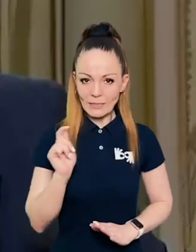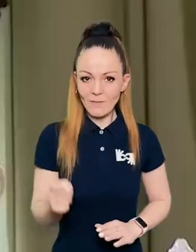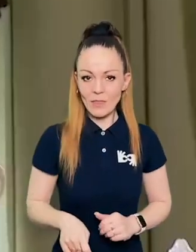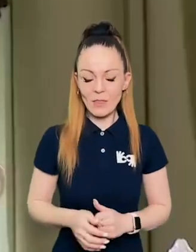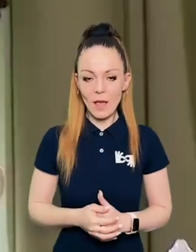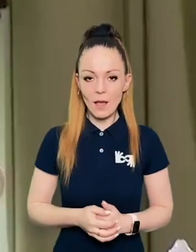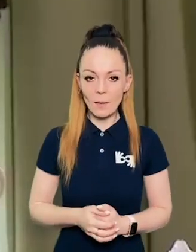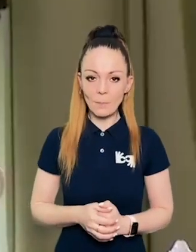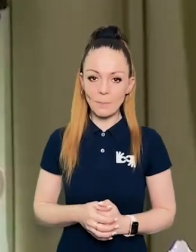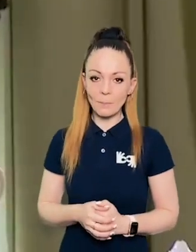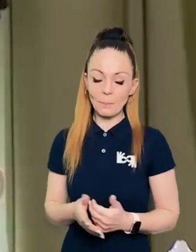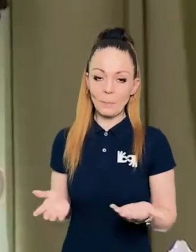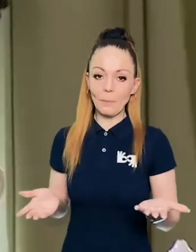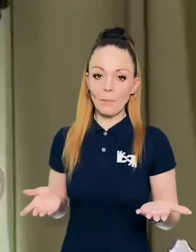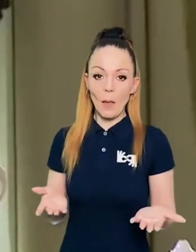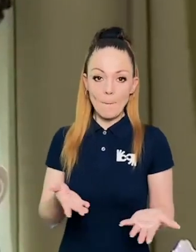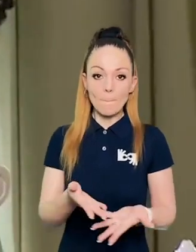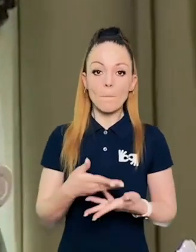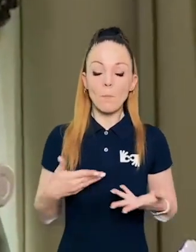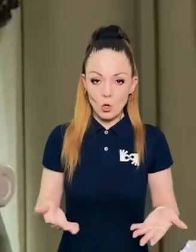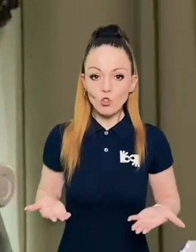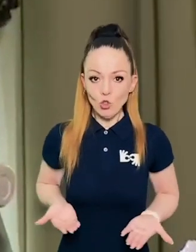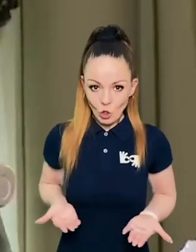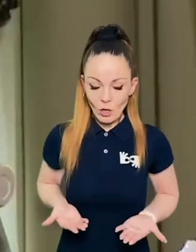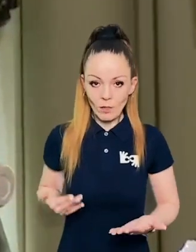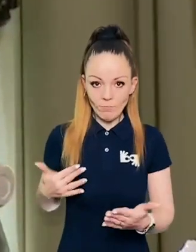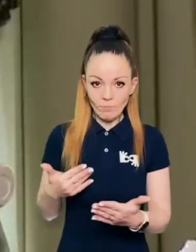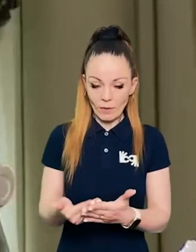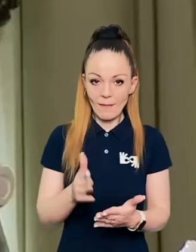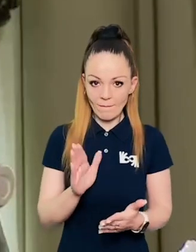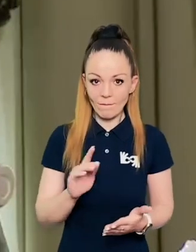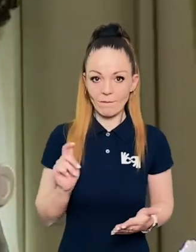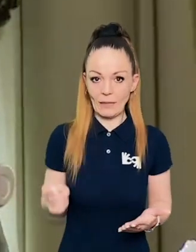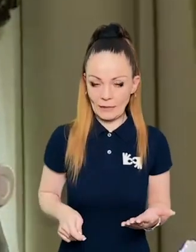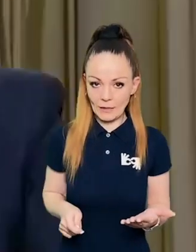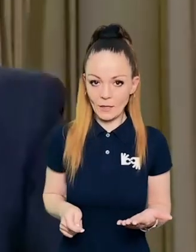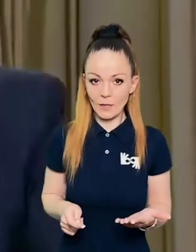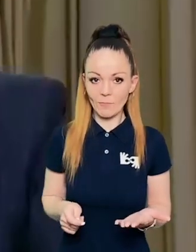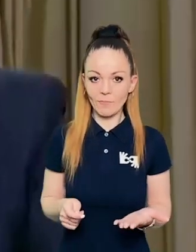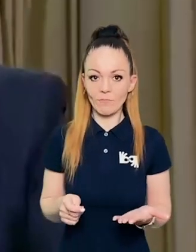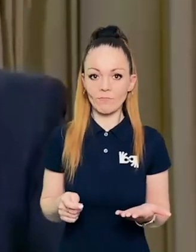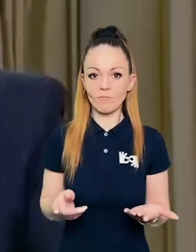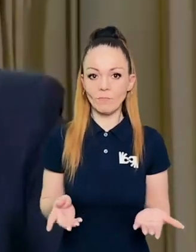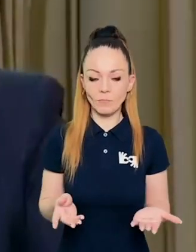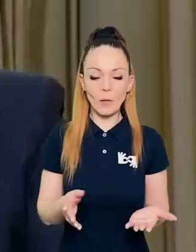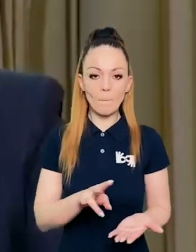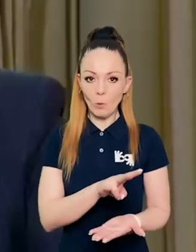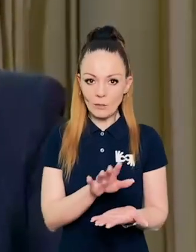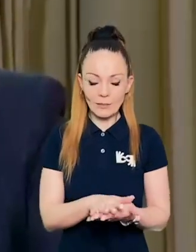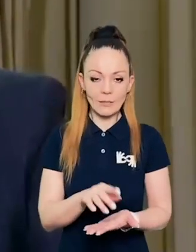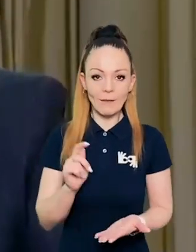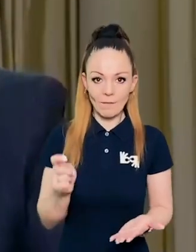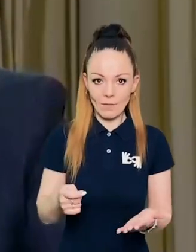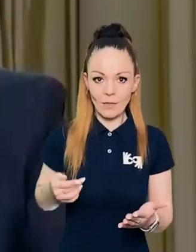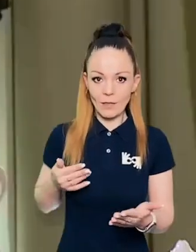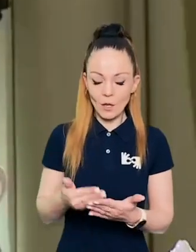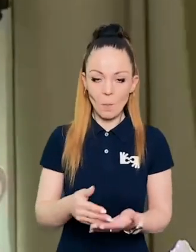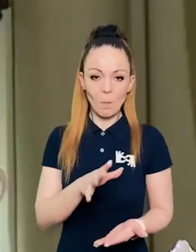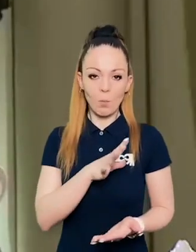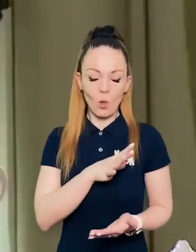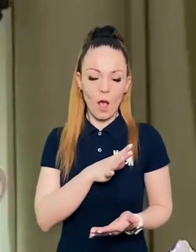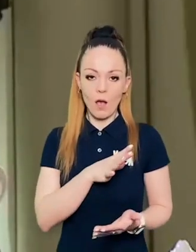Ну, ми жили в війні. Широкомасштабно. Да, ми жили